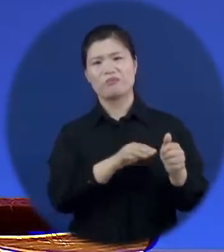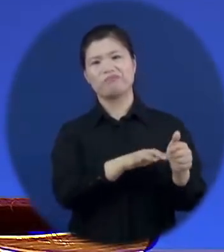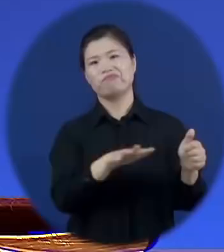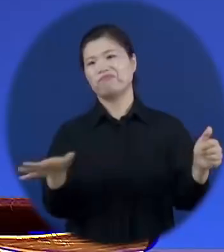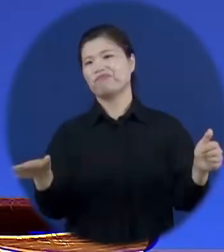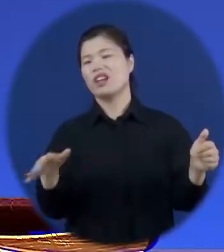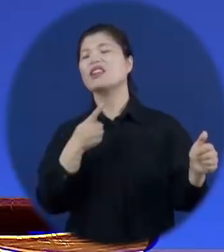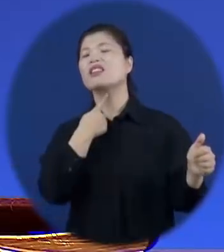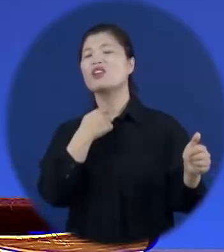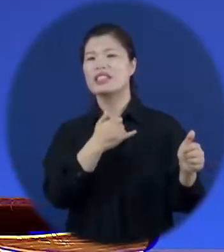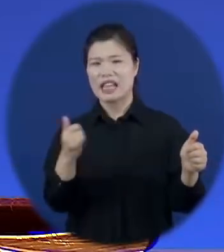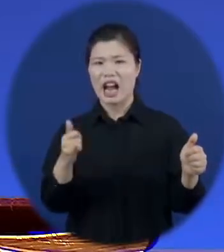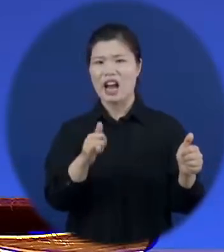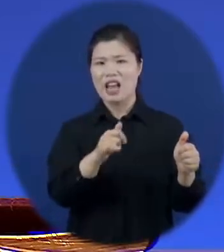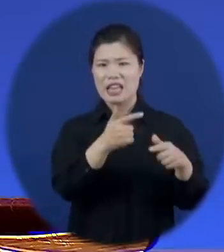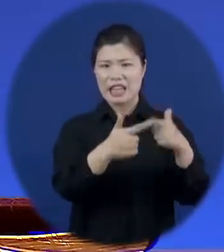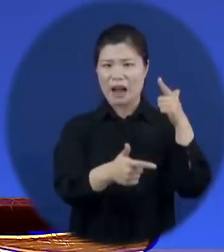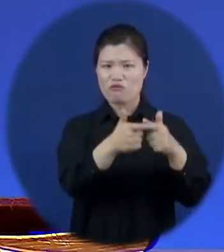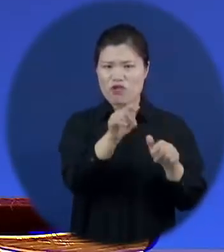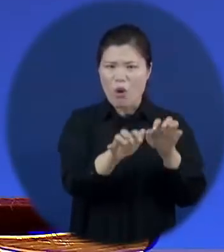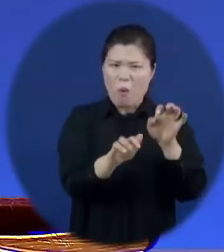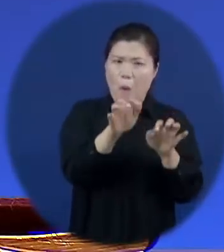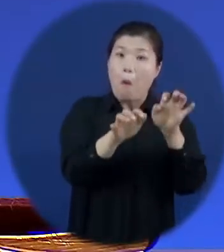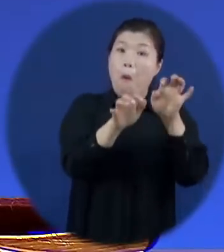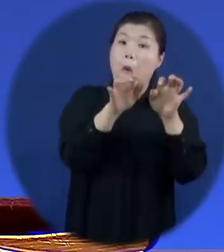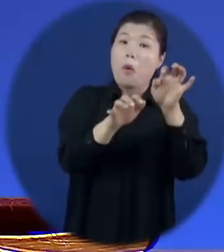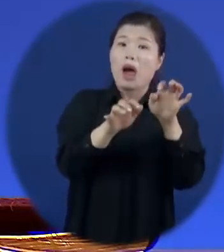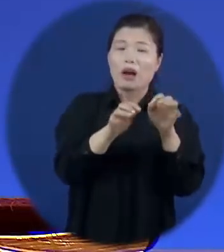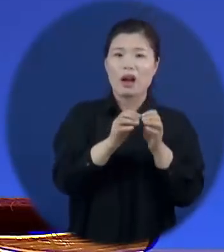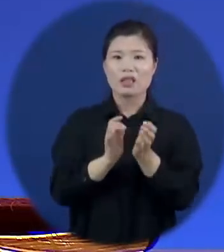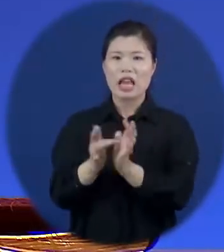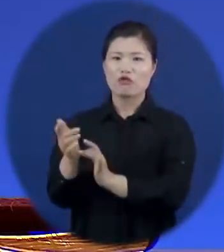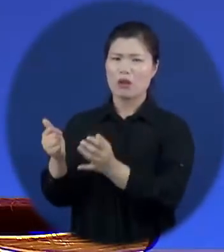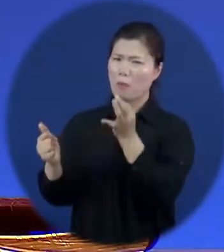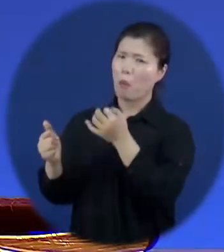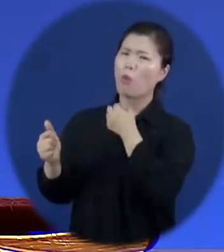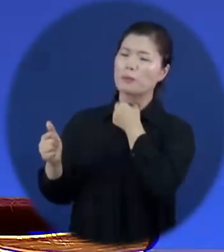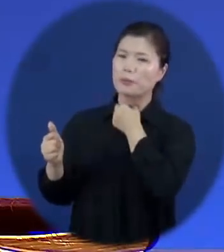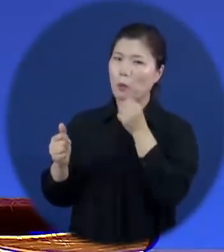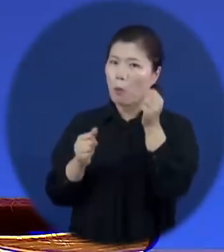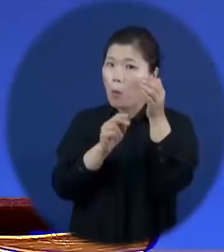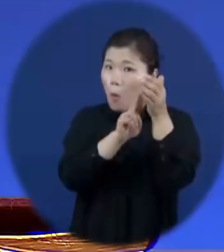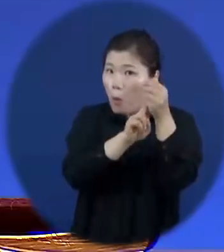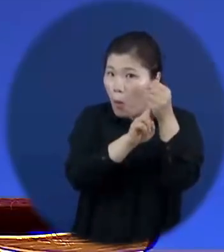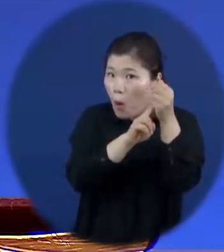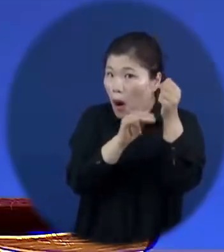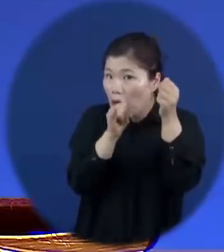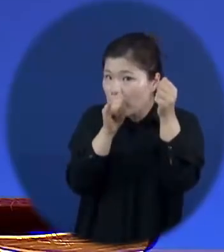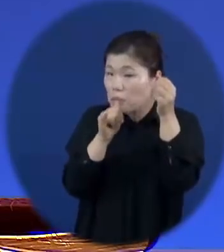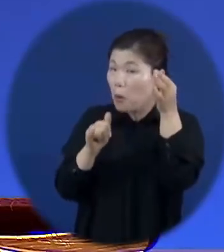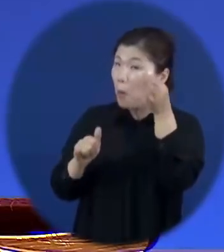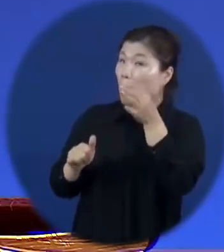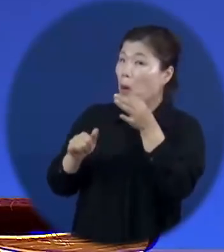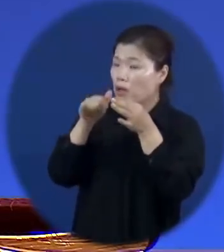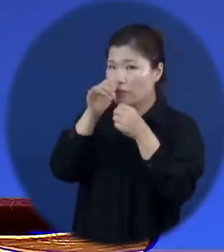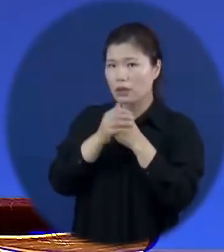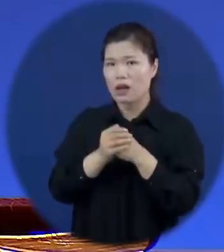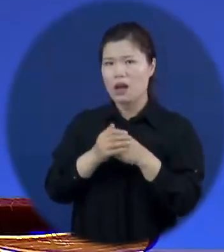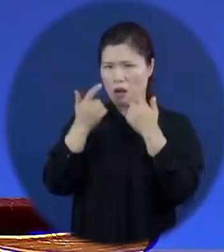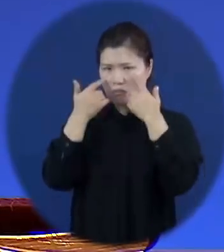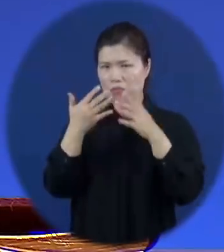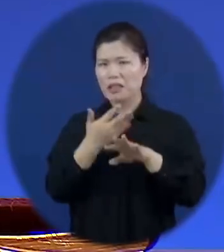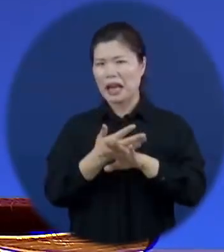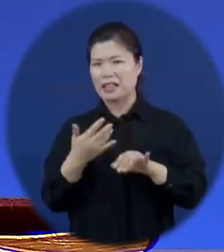어른이 돌감람나무 가로수 위에 올라가 예수님을 한번 보겠다고 숨어 있습니다. 분명 그는